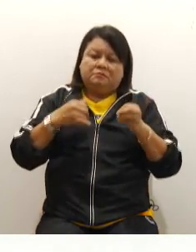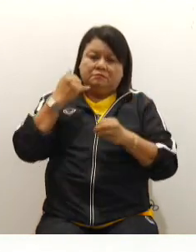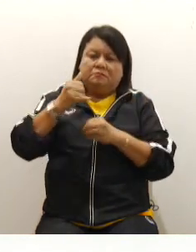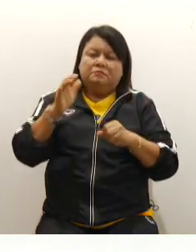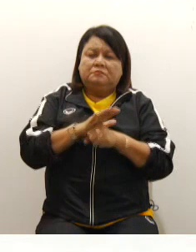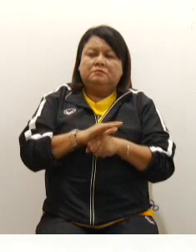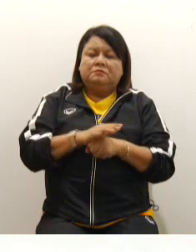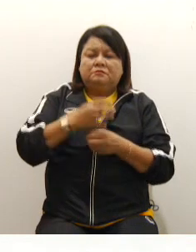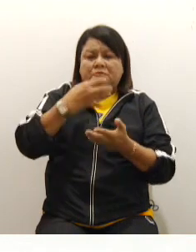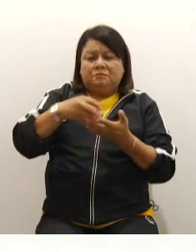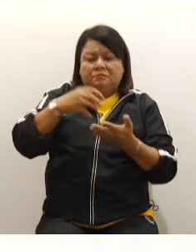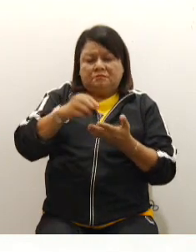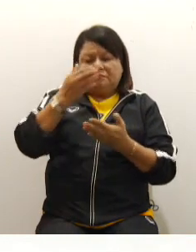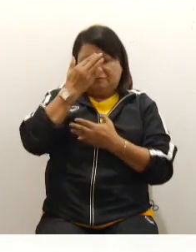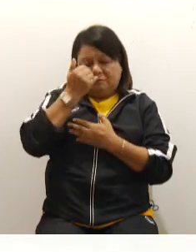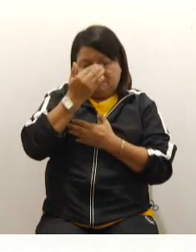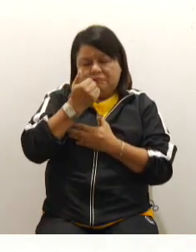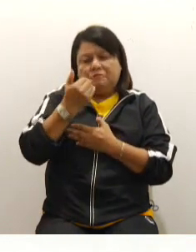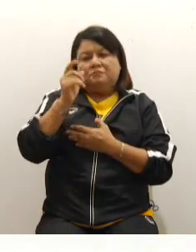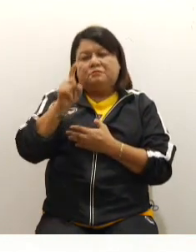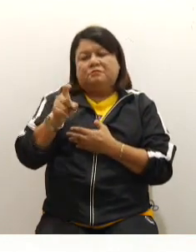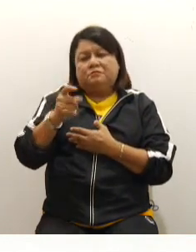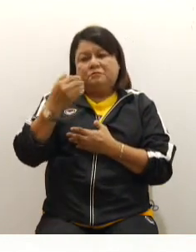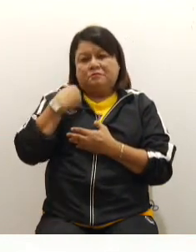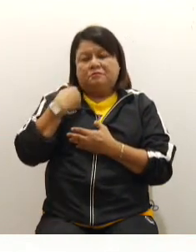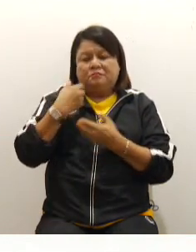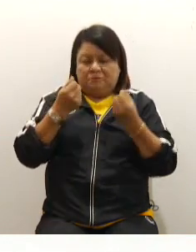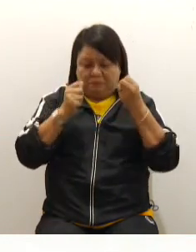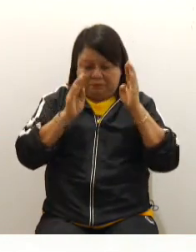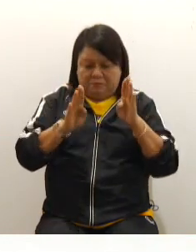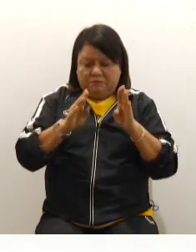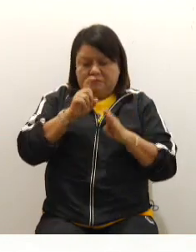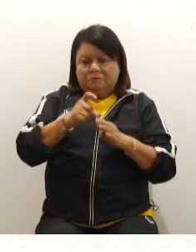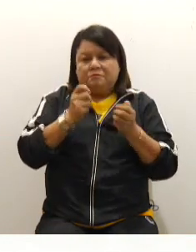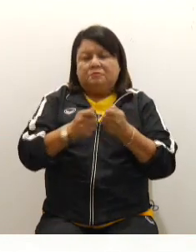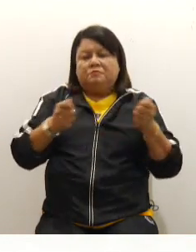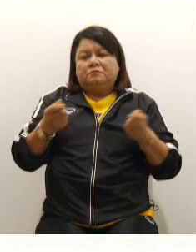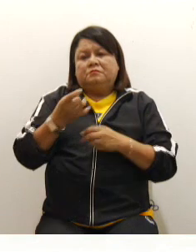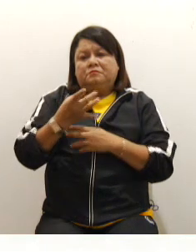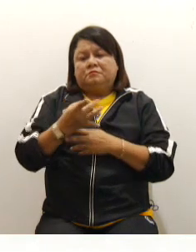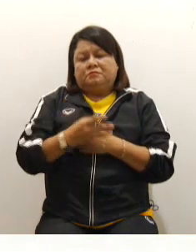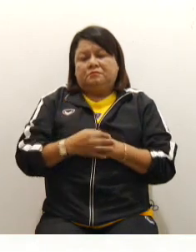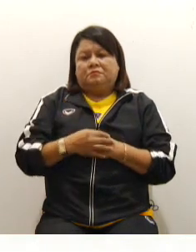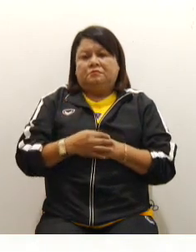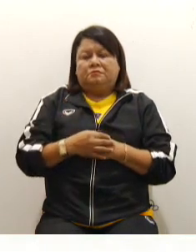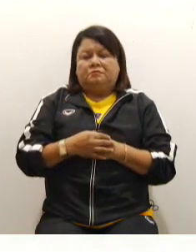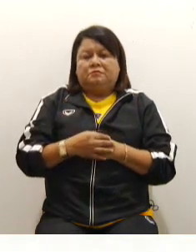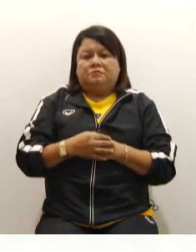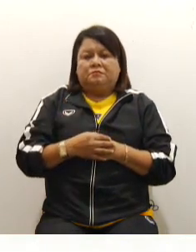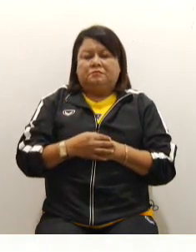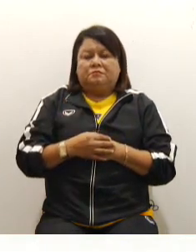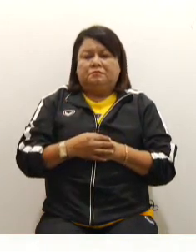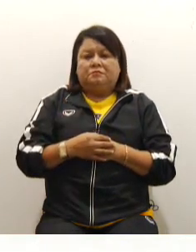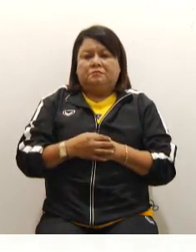จะเล่าต่อไปว่าทำไมเราถึงต้องมีการออกแบบว่าต้องมีอุปกรณ์อะไรบ้างเพื่อความปลอดภัยนะคะนี้พอนั่